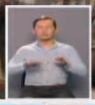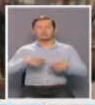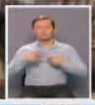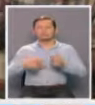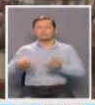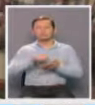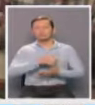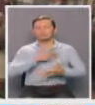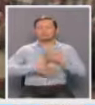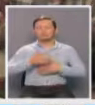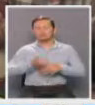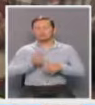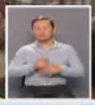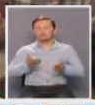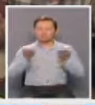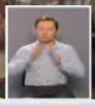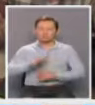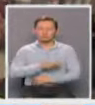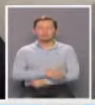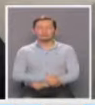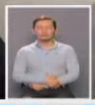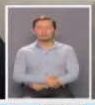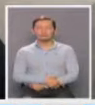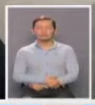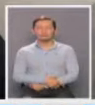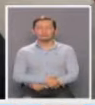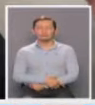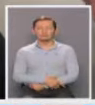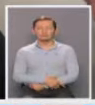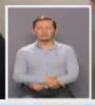жастарға ризашылығын білдіріп, ақ батасын берді.